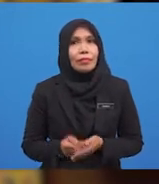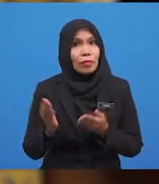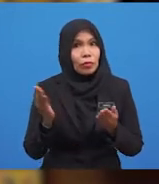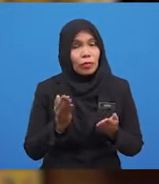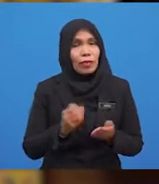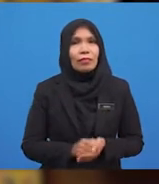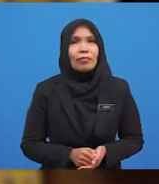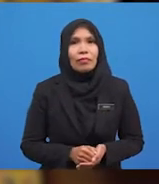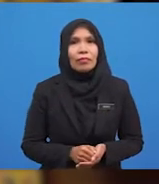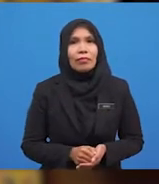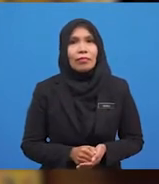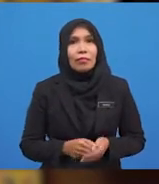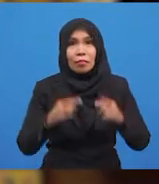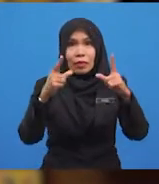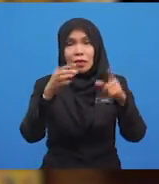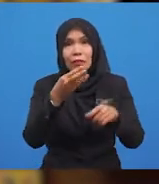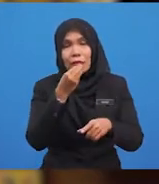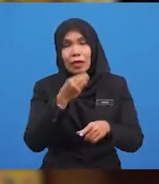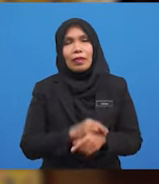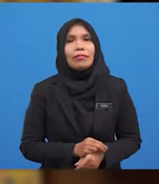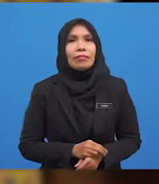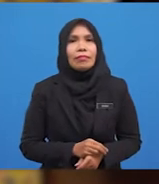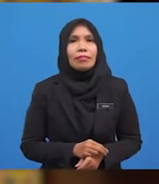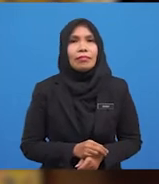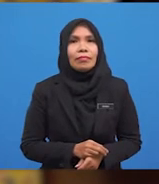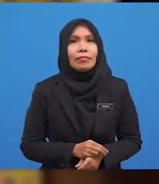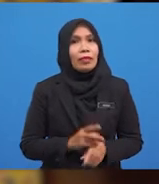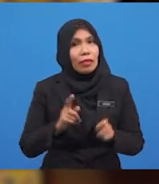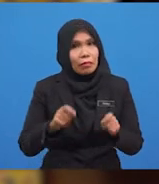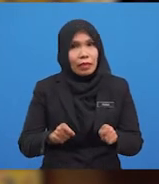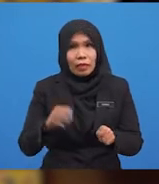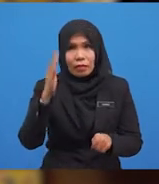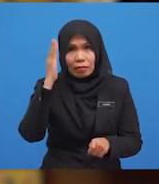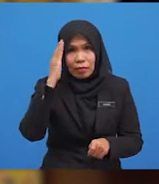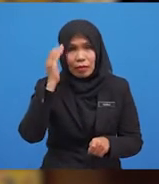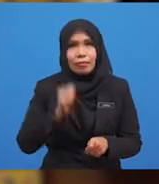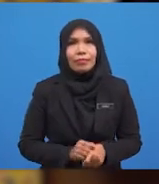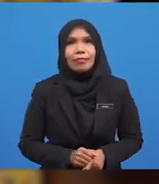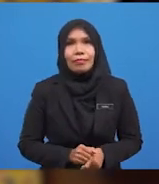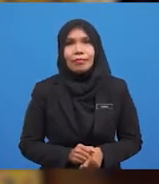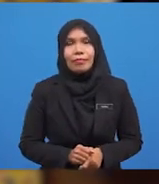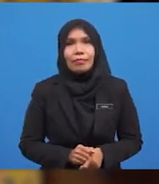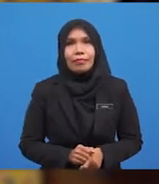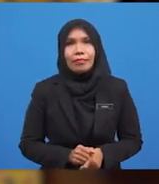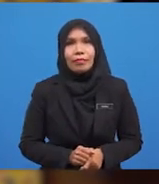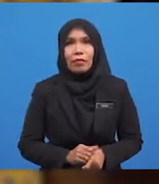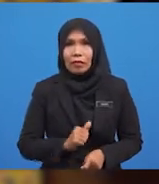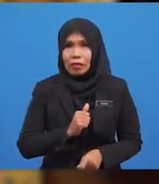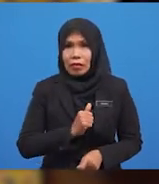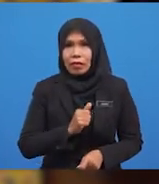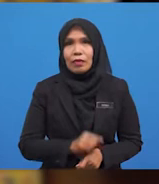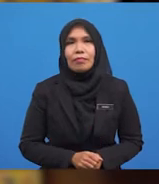atau keramaian, perkara yang paling penting ialah adab dan tata